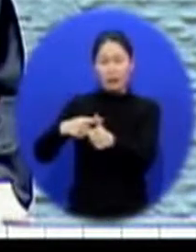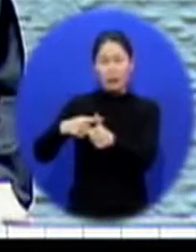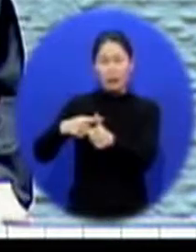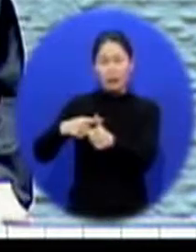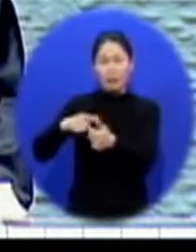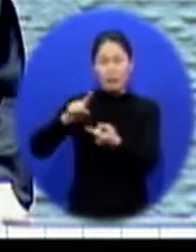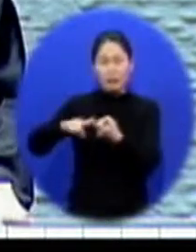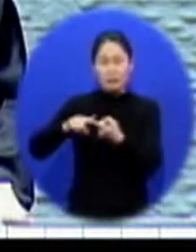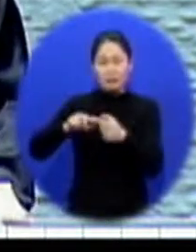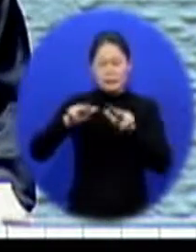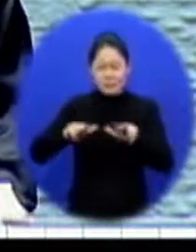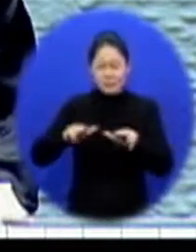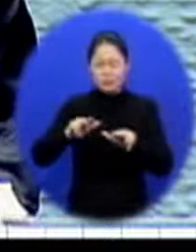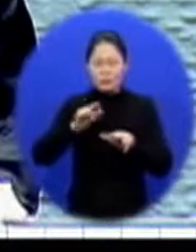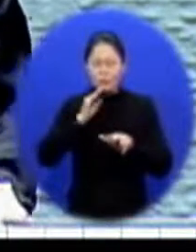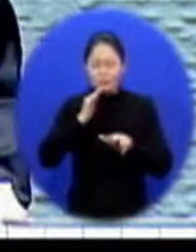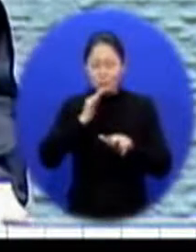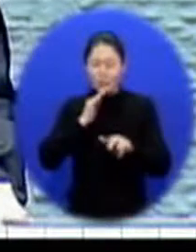졌는가